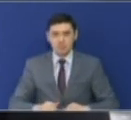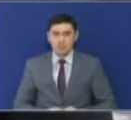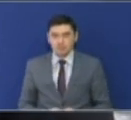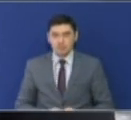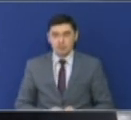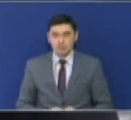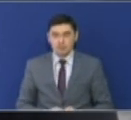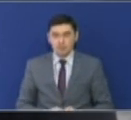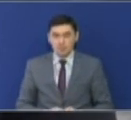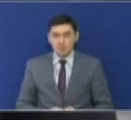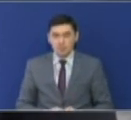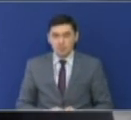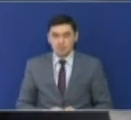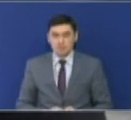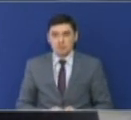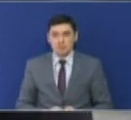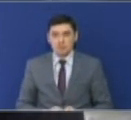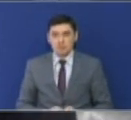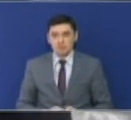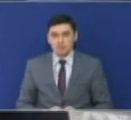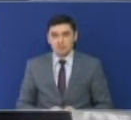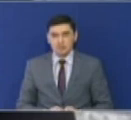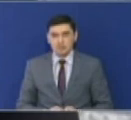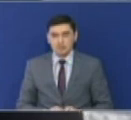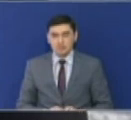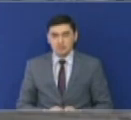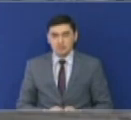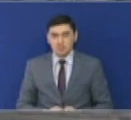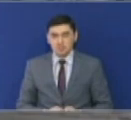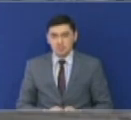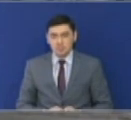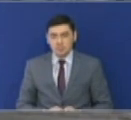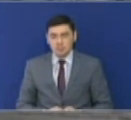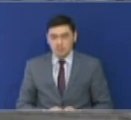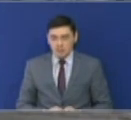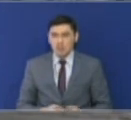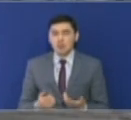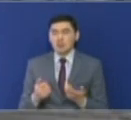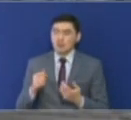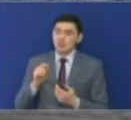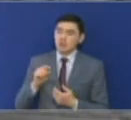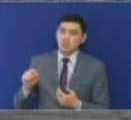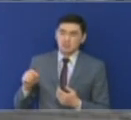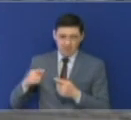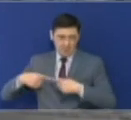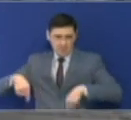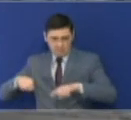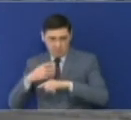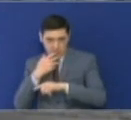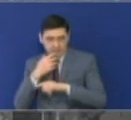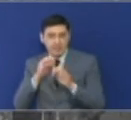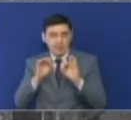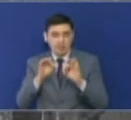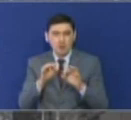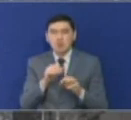есть отопительного периода, мы вынуждены будем подавать иск в суд. По словам представителей теплоснабжающей компании, общий